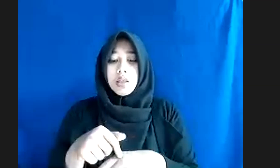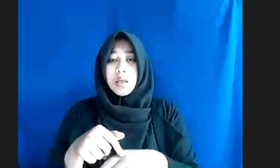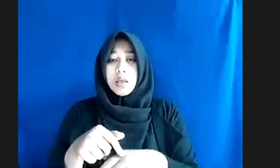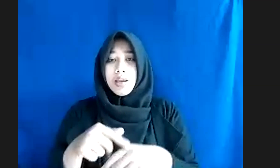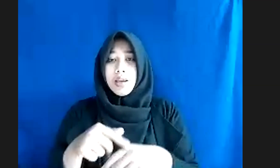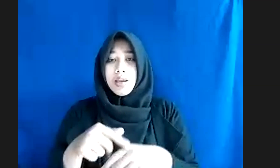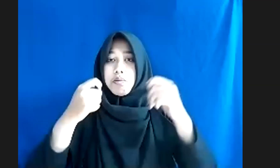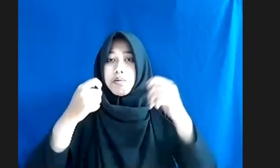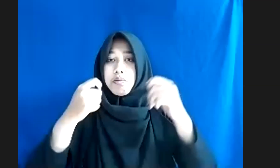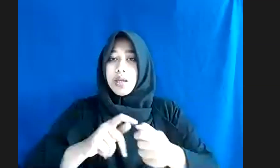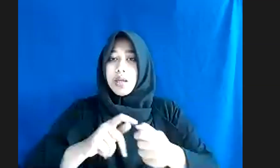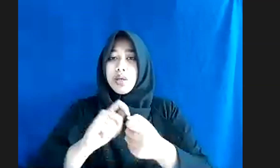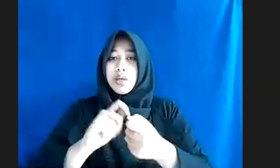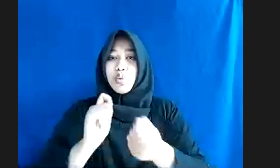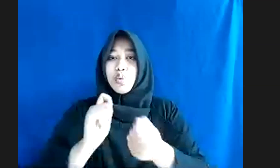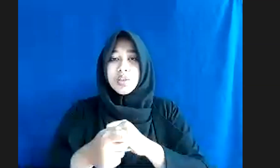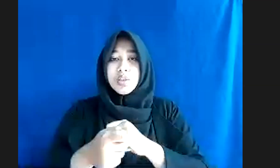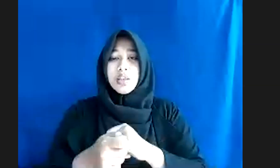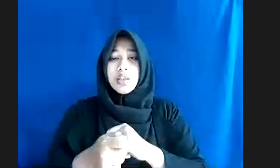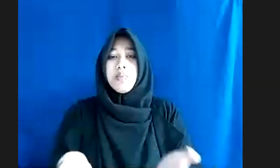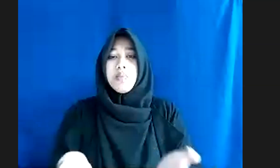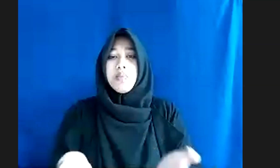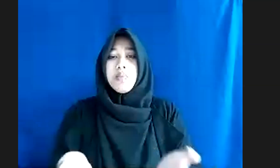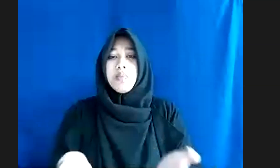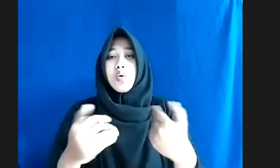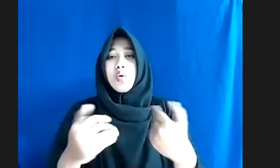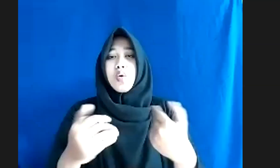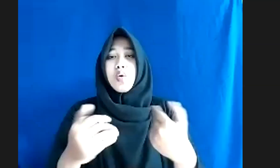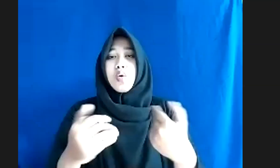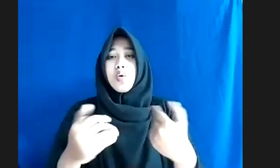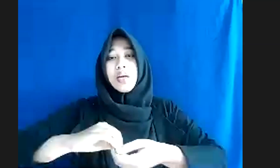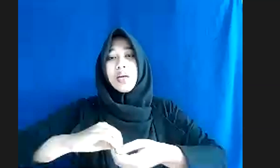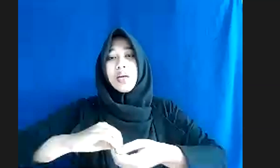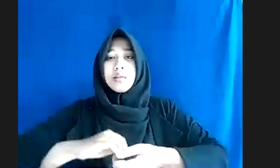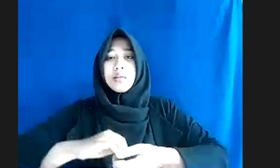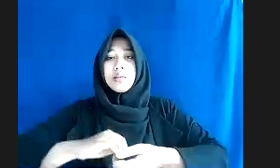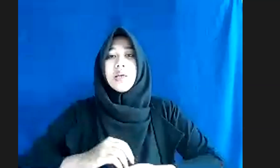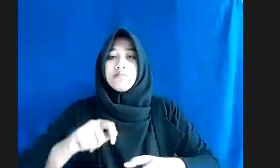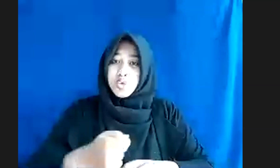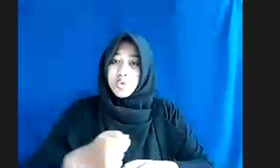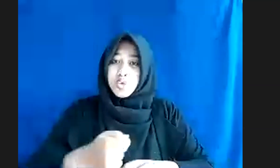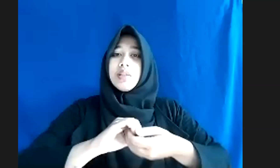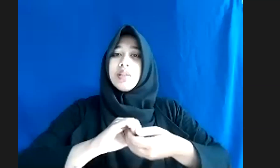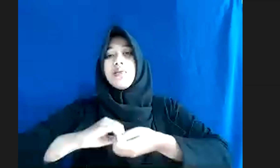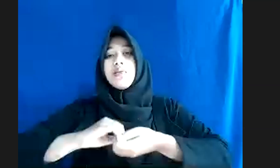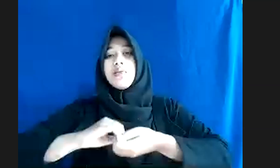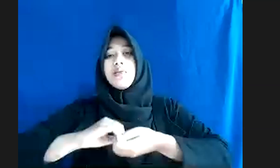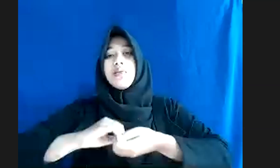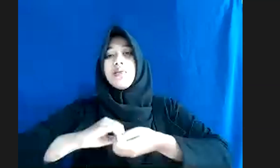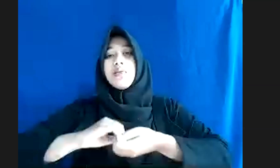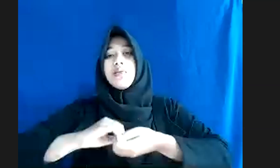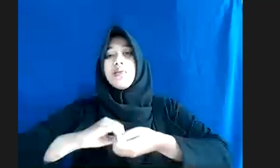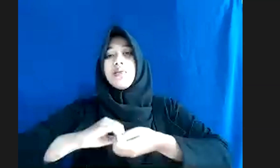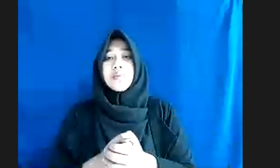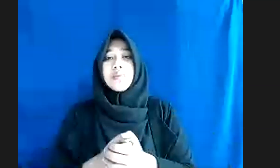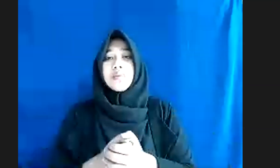diuji untuk membangun solidaritas. Memang salah satunya kata kuncinya kan solidaritas, kata kuncinya gotong royong, kata kuncinya adalah berjejaring. Dan hari ini